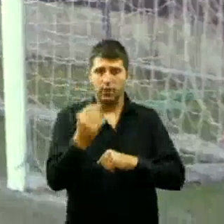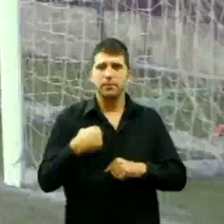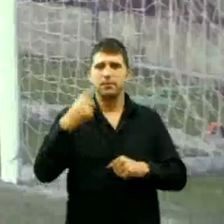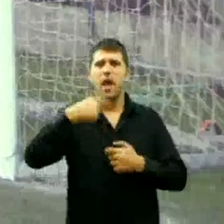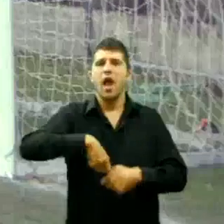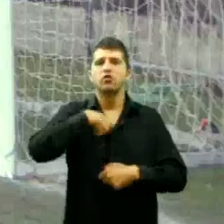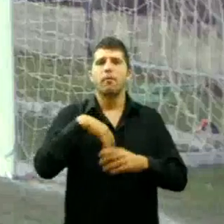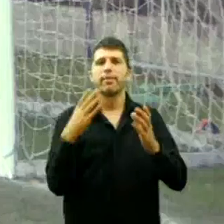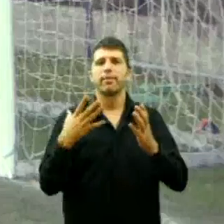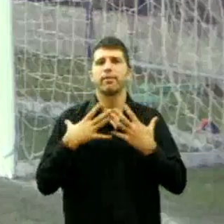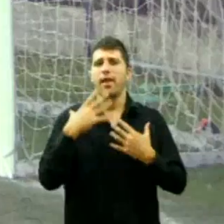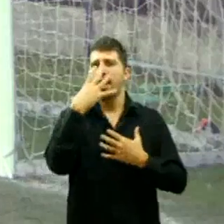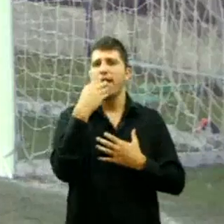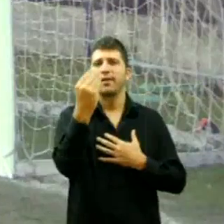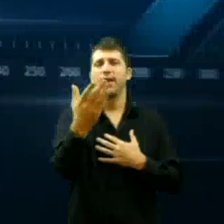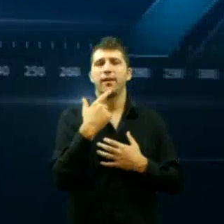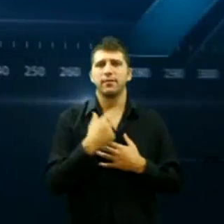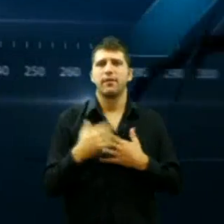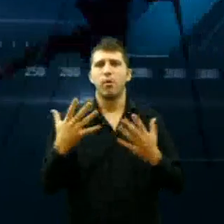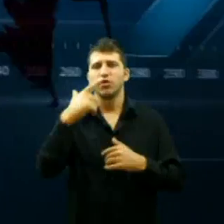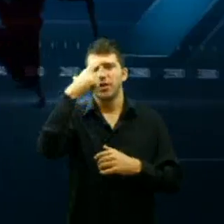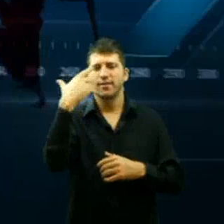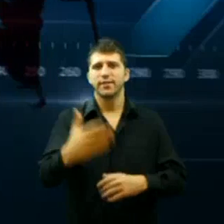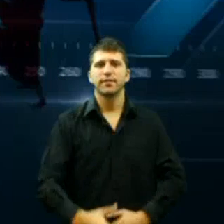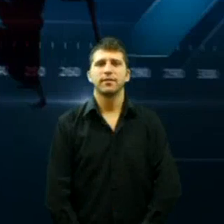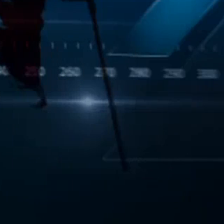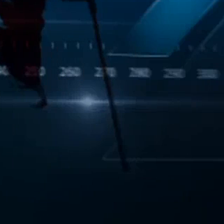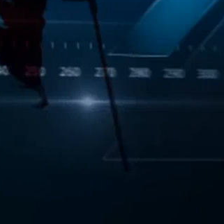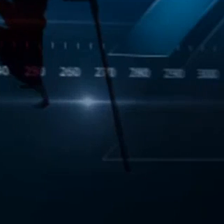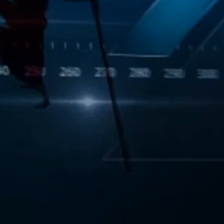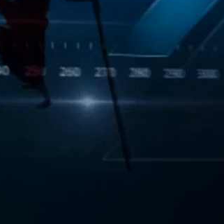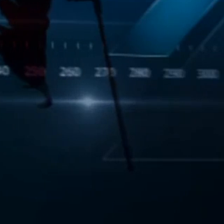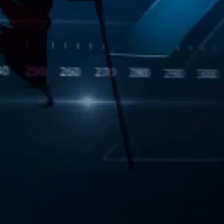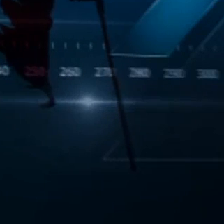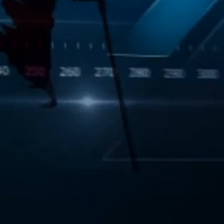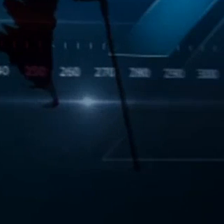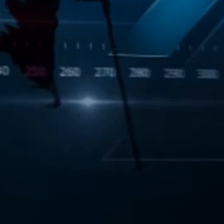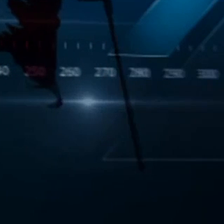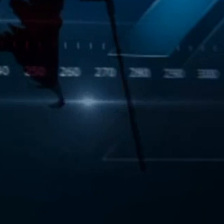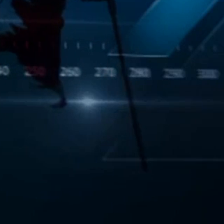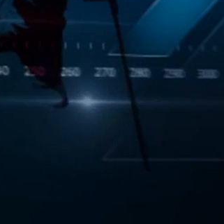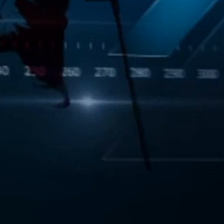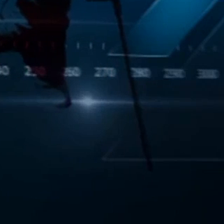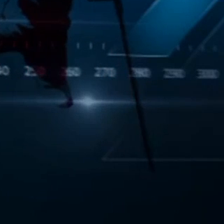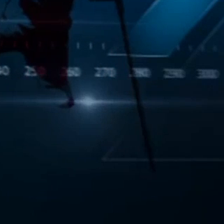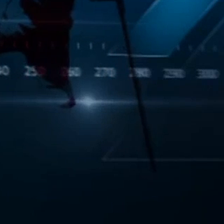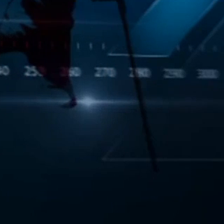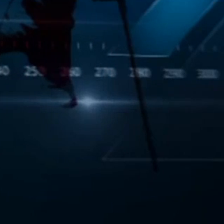eşofman takımı kazanabilirsiniz. Bol şanslar. Ampute Futbol haftanın golü yazdı.